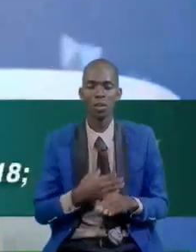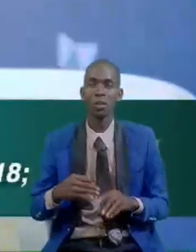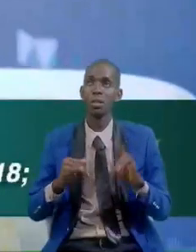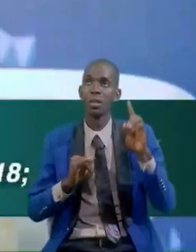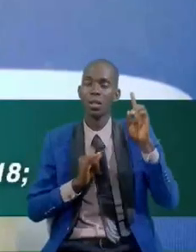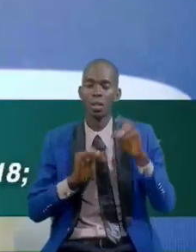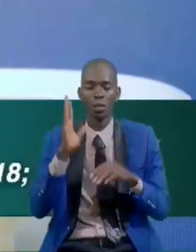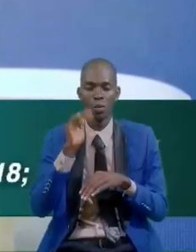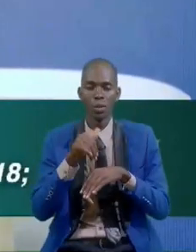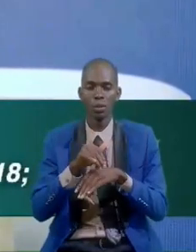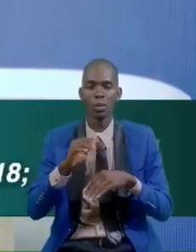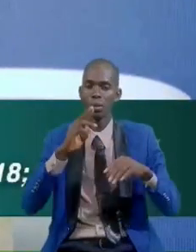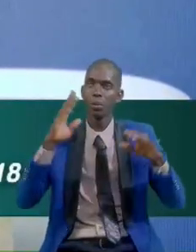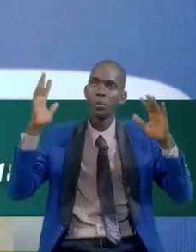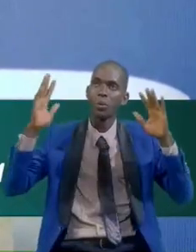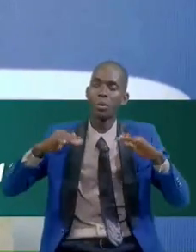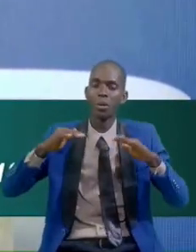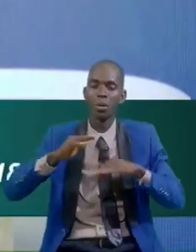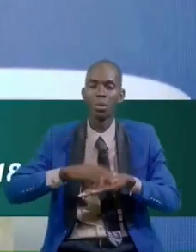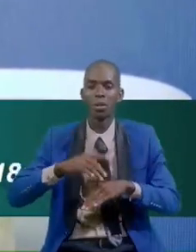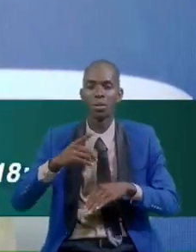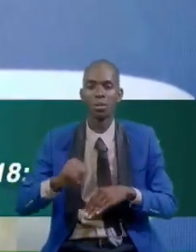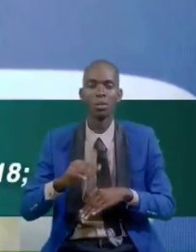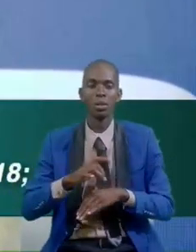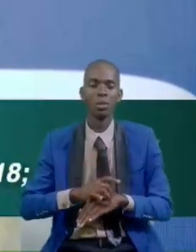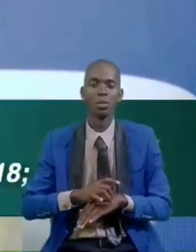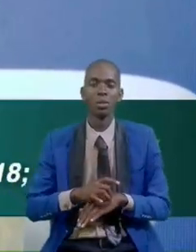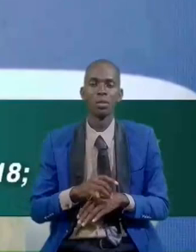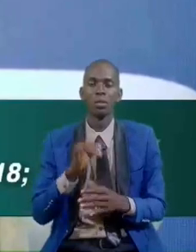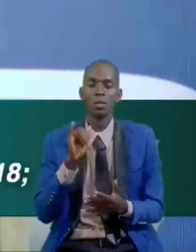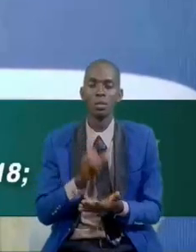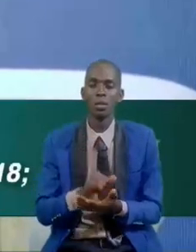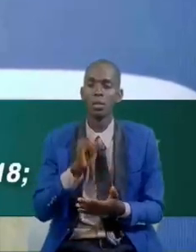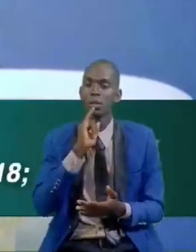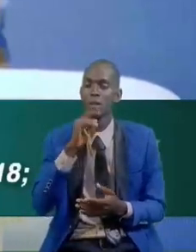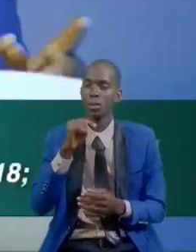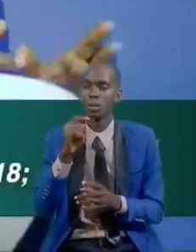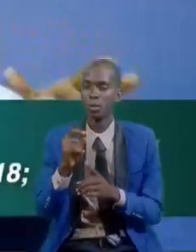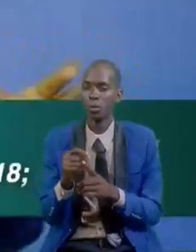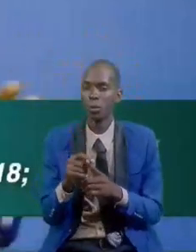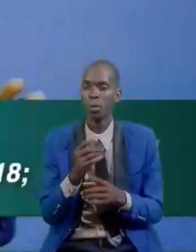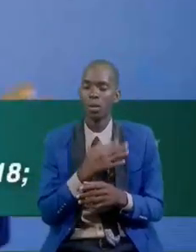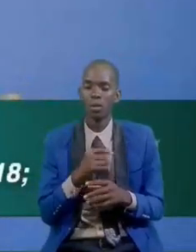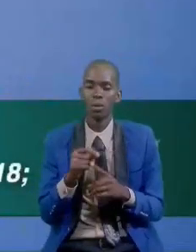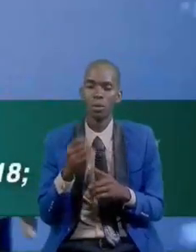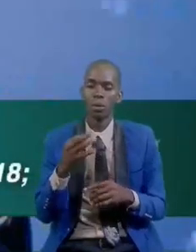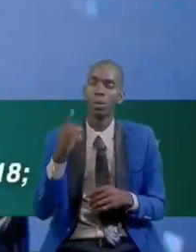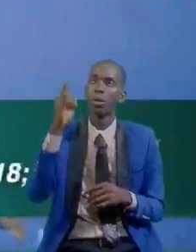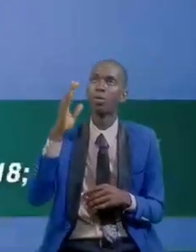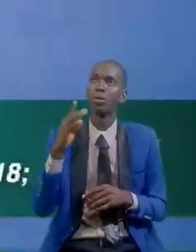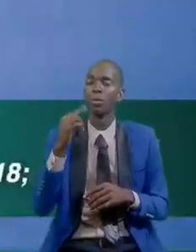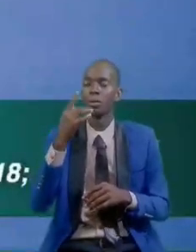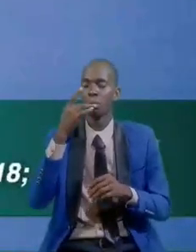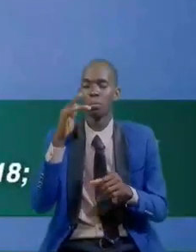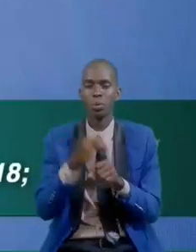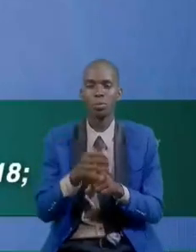de la pluie sur la face du sol. Ça, c'est la parole. Et la parole de Dieu, la promesse de